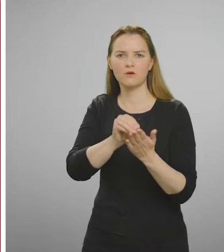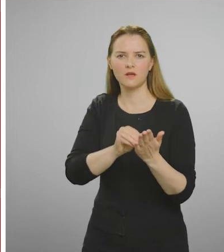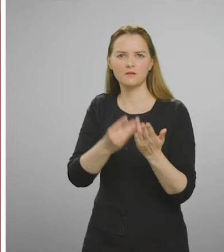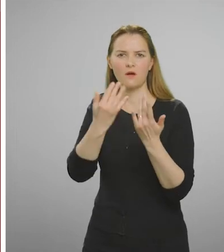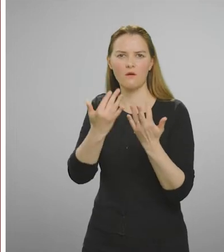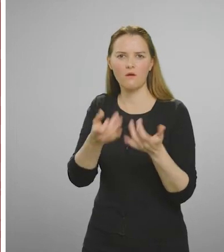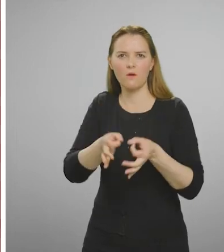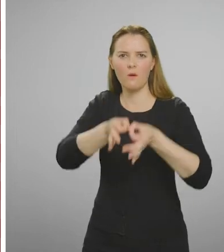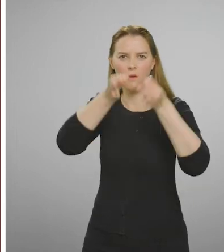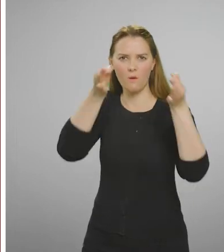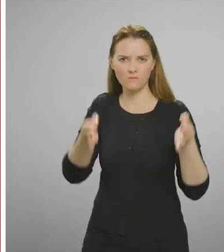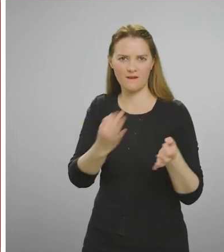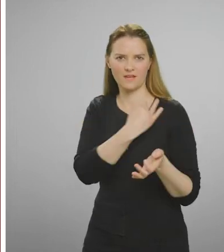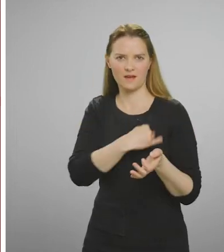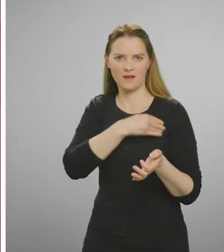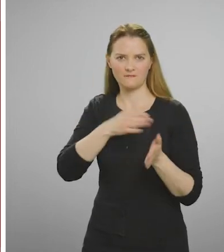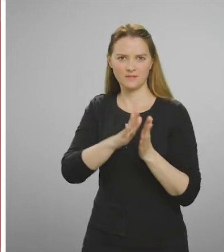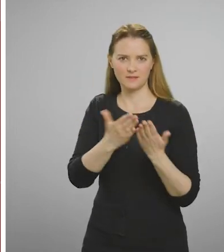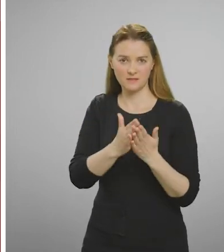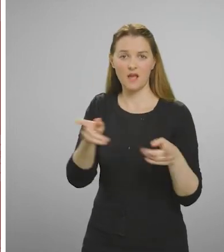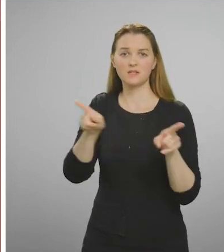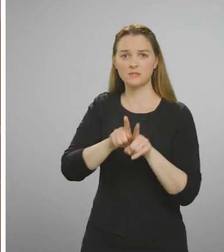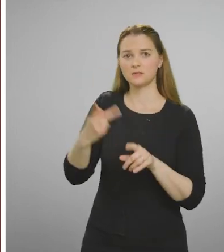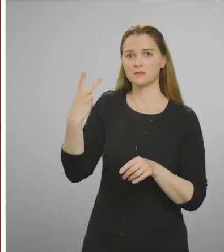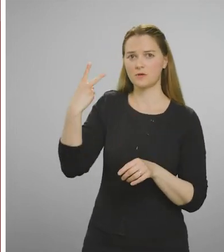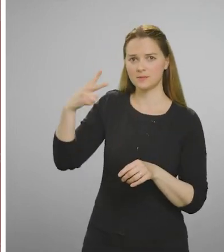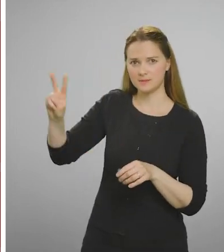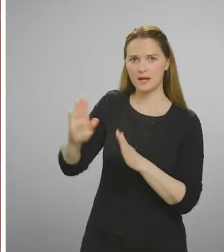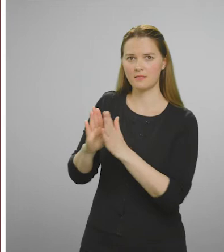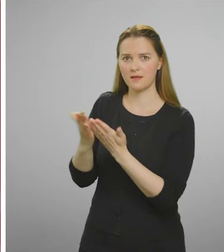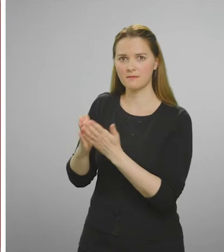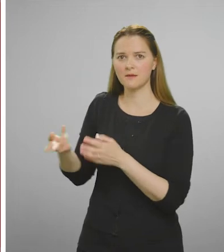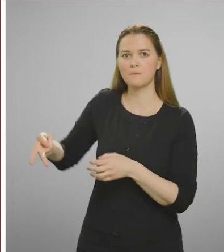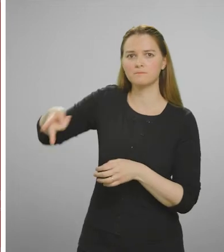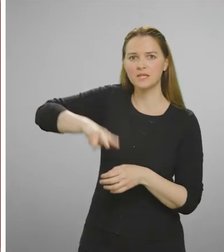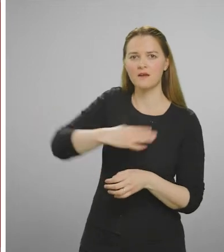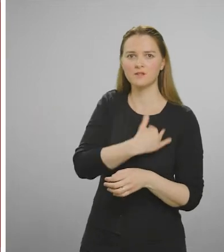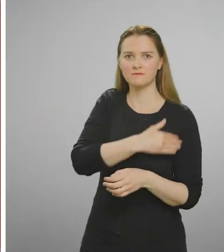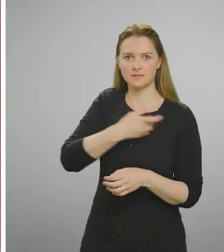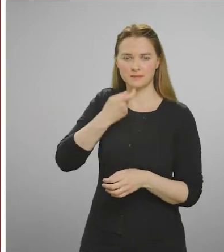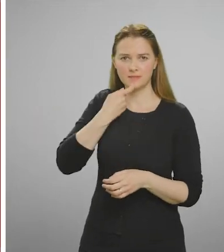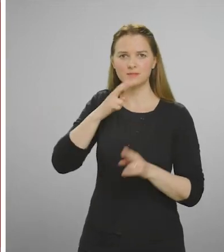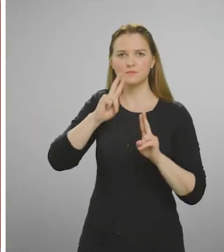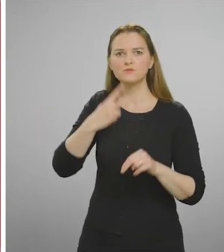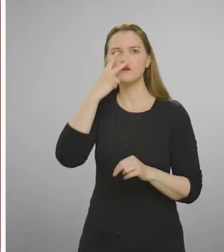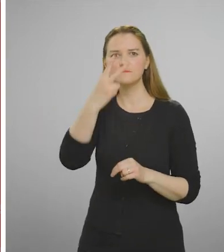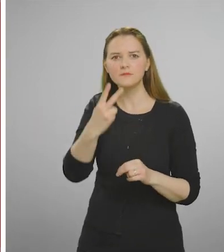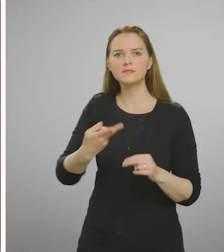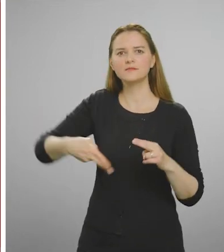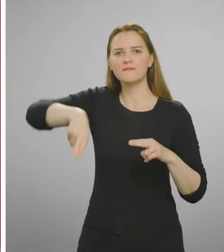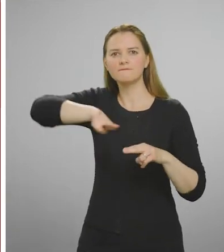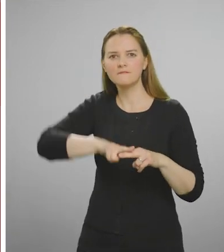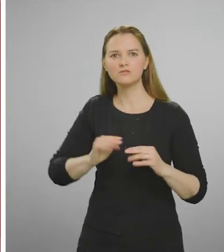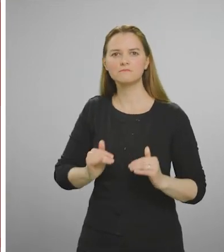o broju objavljenih književnih djela hrvatskih autora i stranih autora prevedenih na hrvatski jezik, generalno možemo